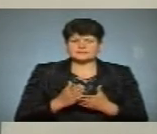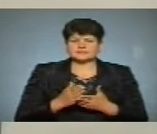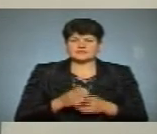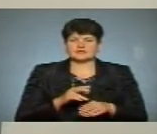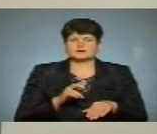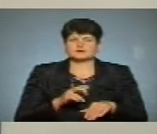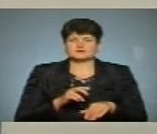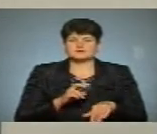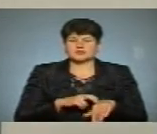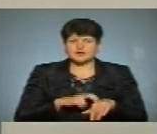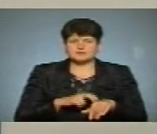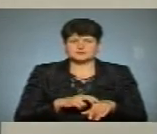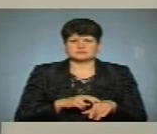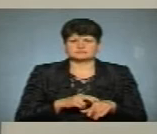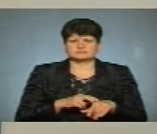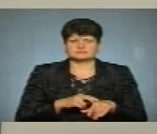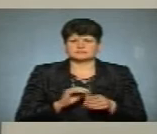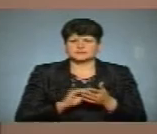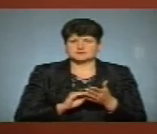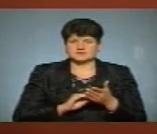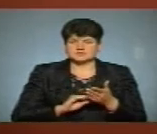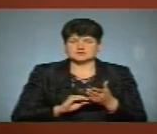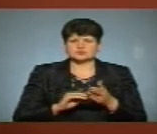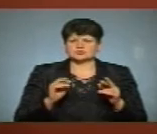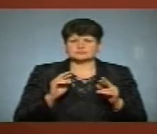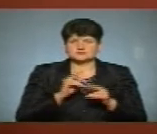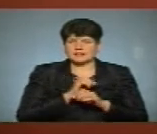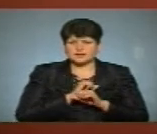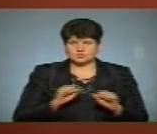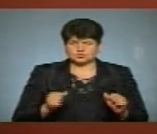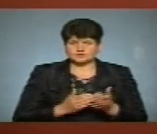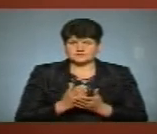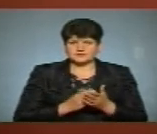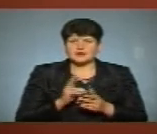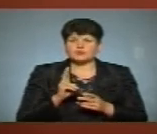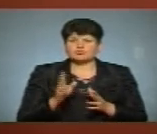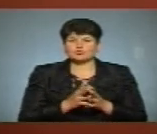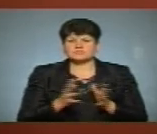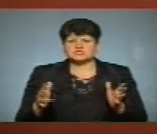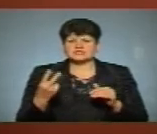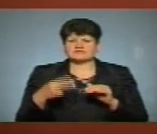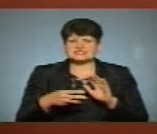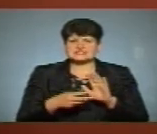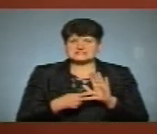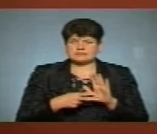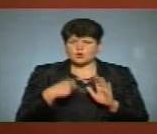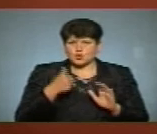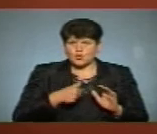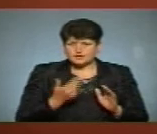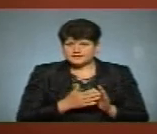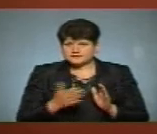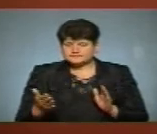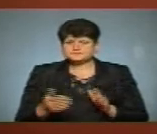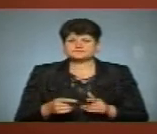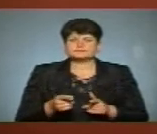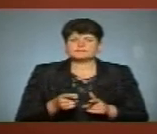непридатні, громадяни України, які на момент призиву виповнили 27 років, громадяни,